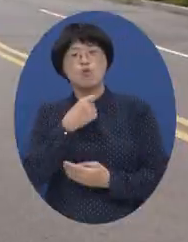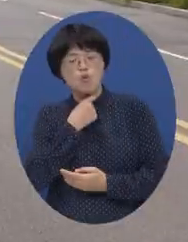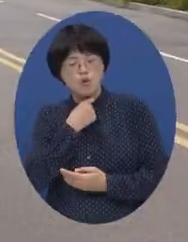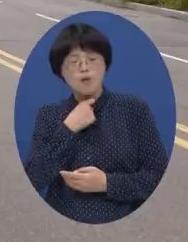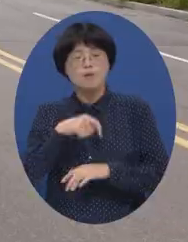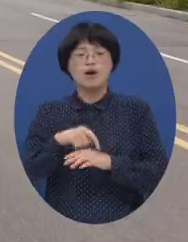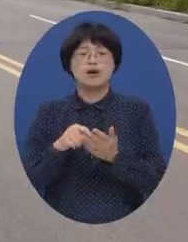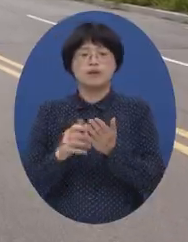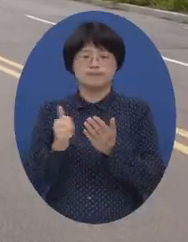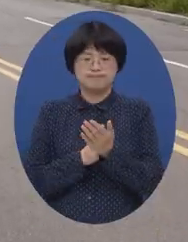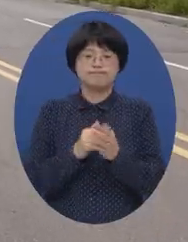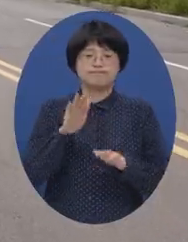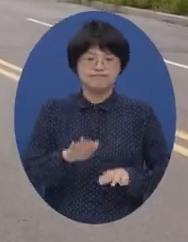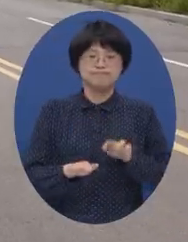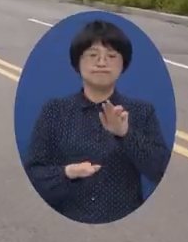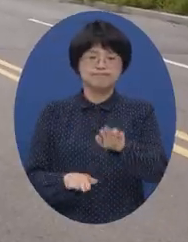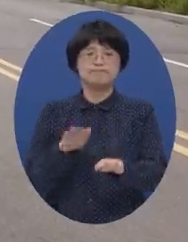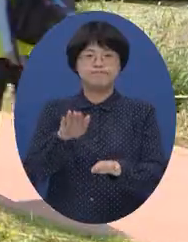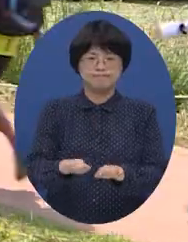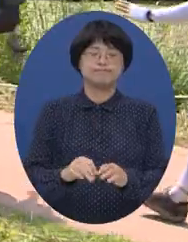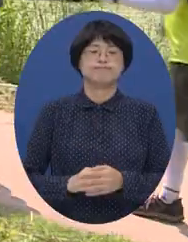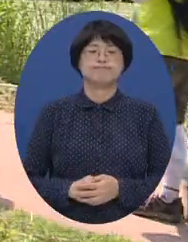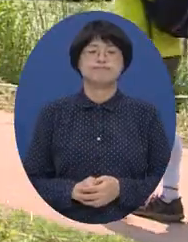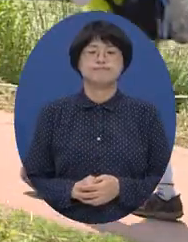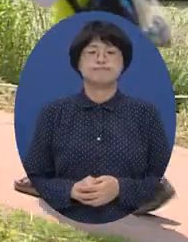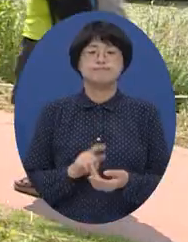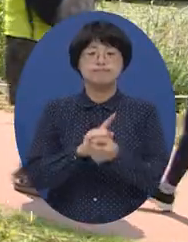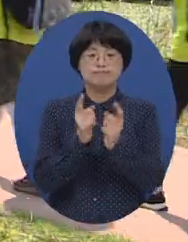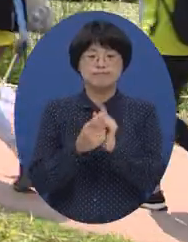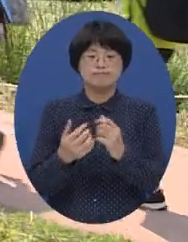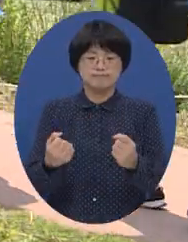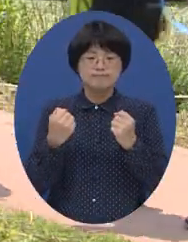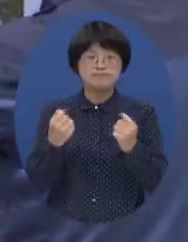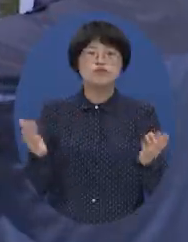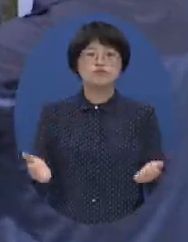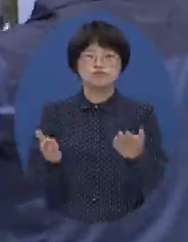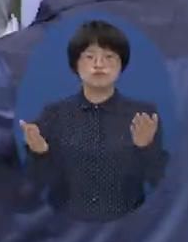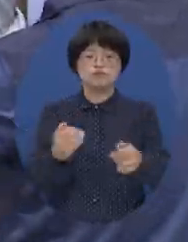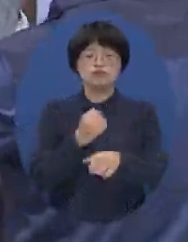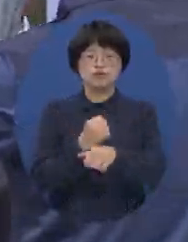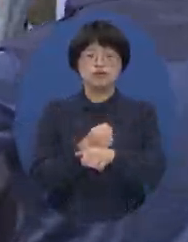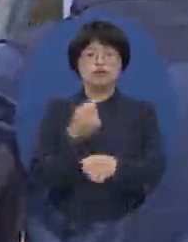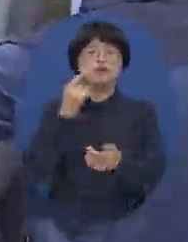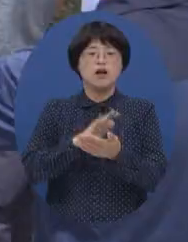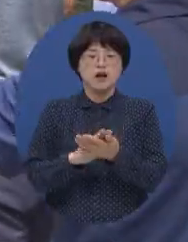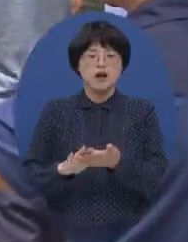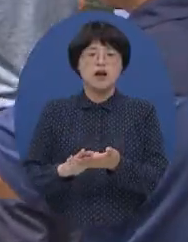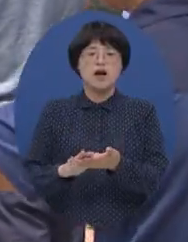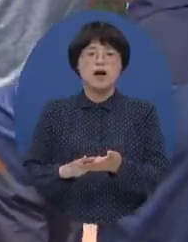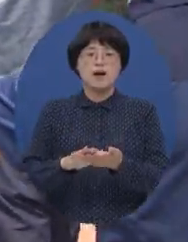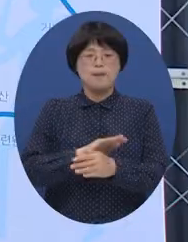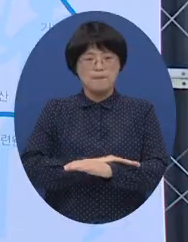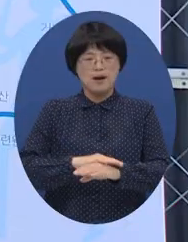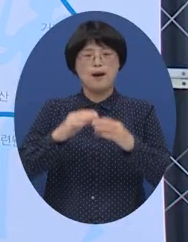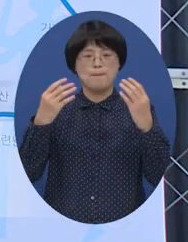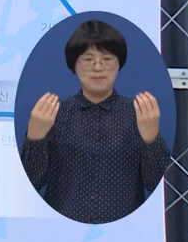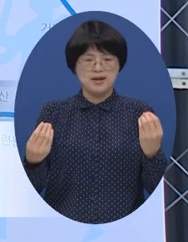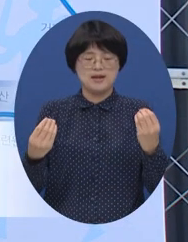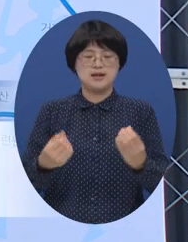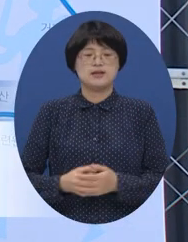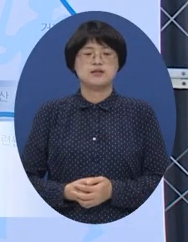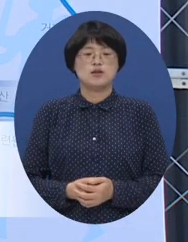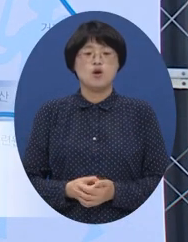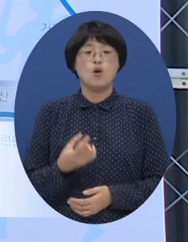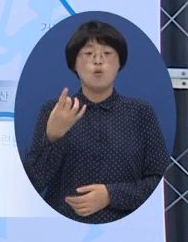발 힘차게 내딛습니다. 서로에게 힘을 북돋아주며 무사히 완주를 마칩니다. DMZ가